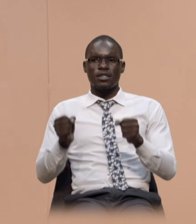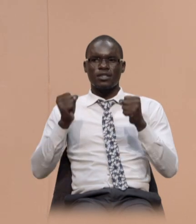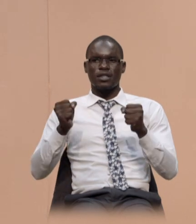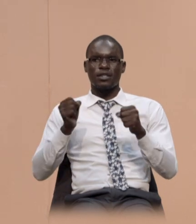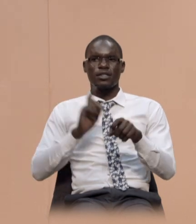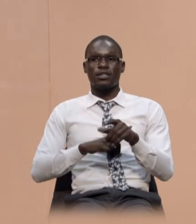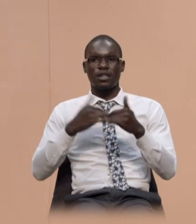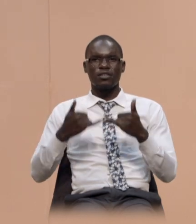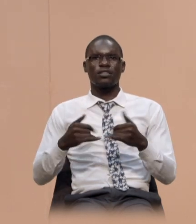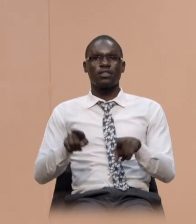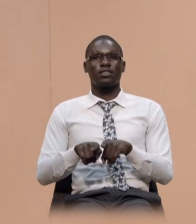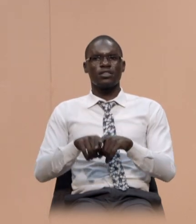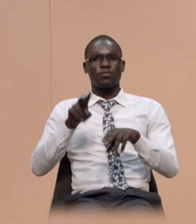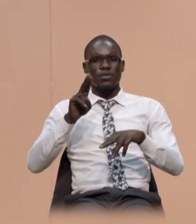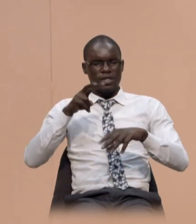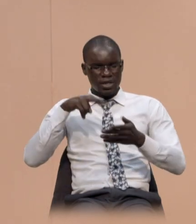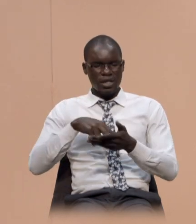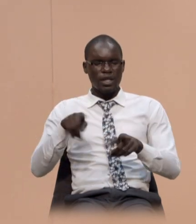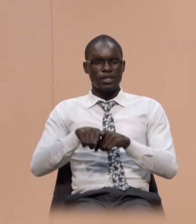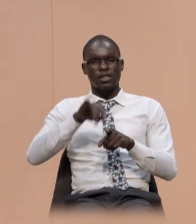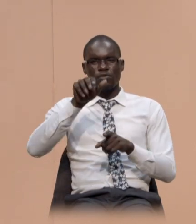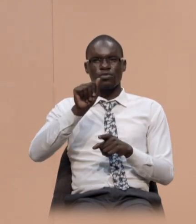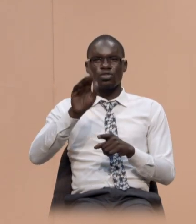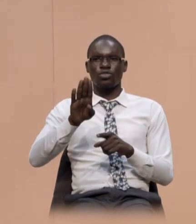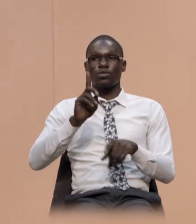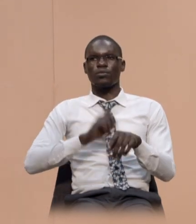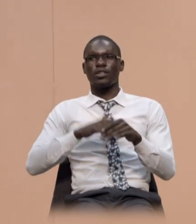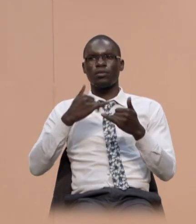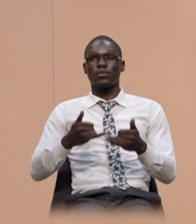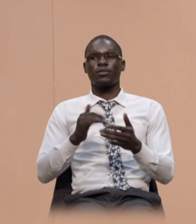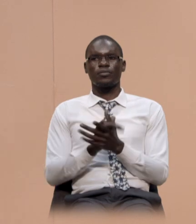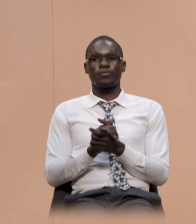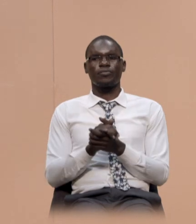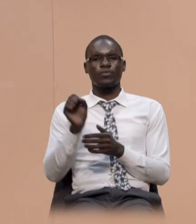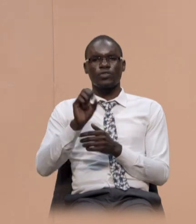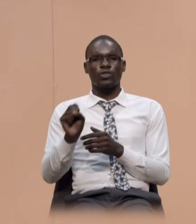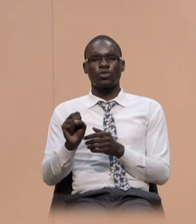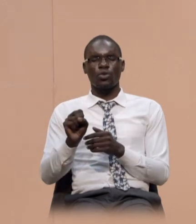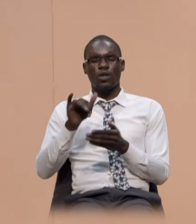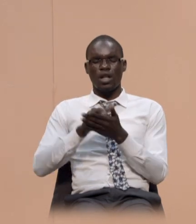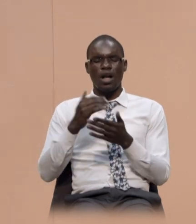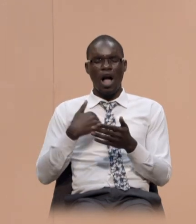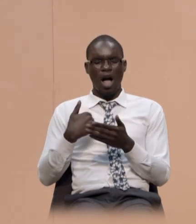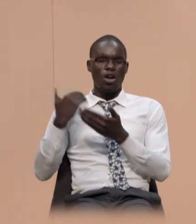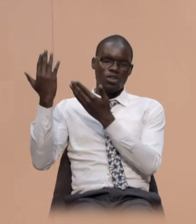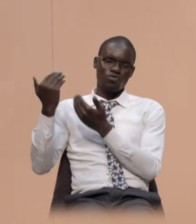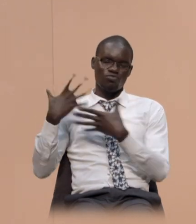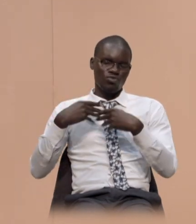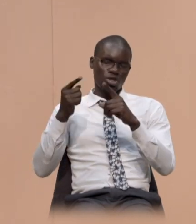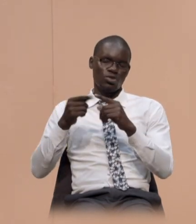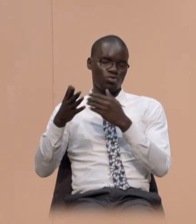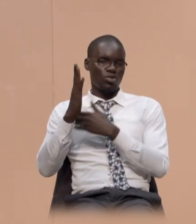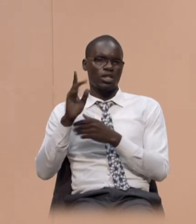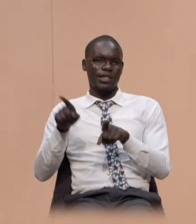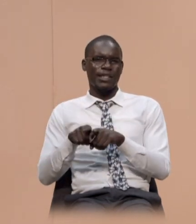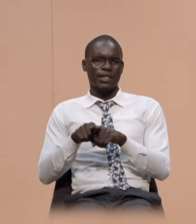this. That you stand like Job. Simama kama Ayubu, wakati kama huu. Simama na matumaini. Go to God, enda kwa